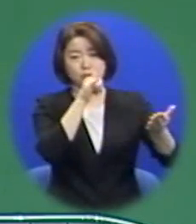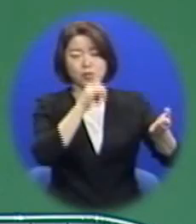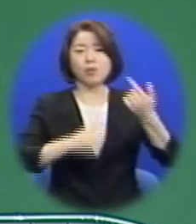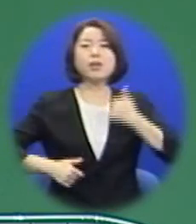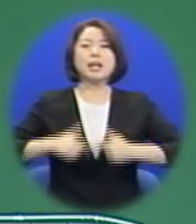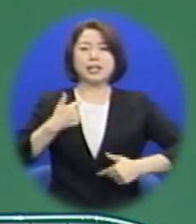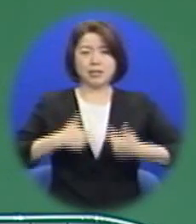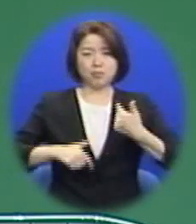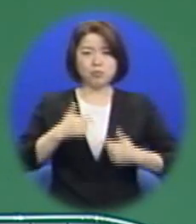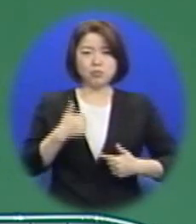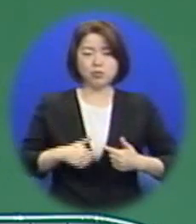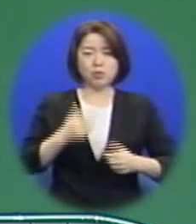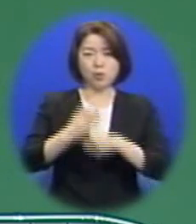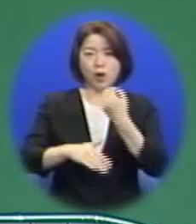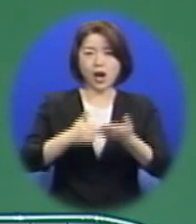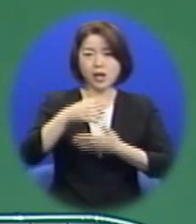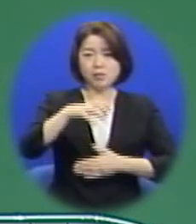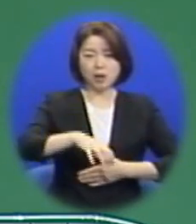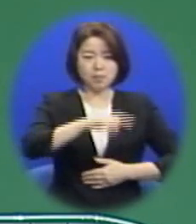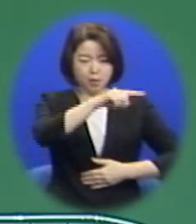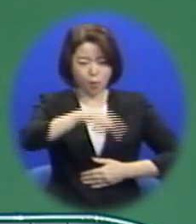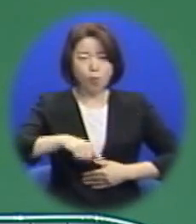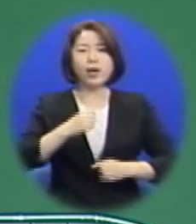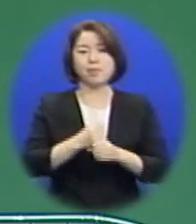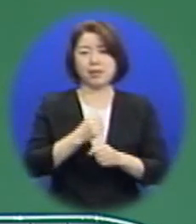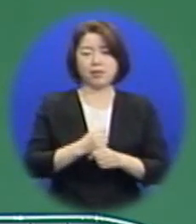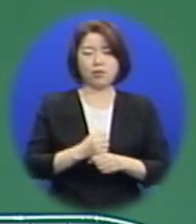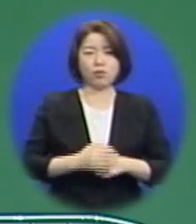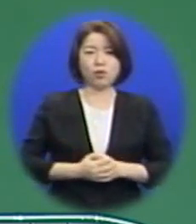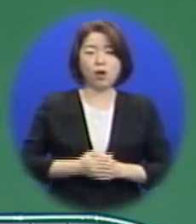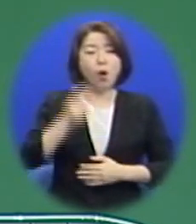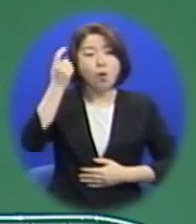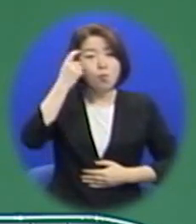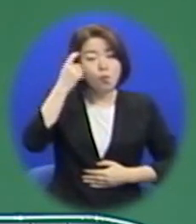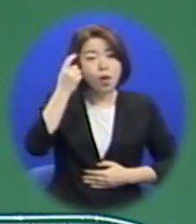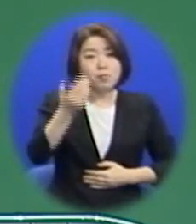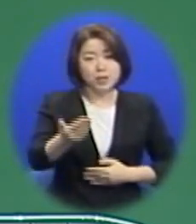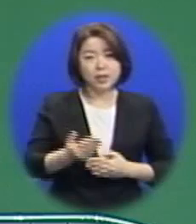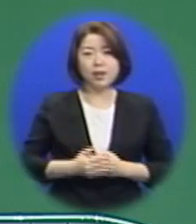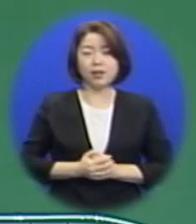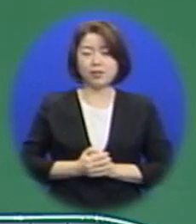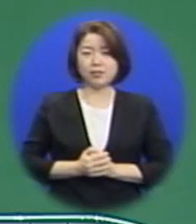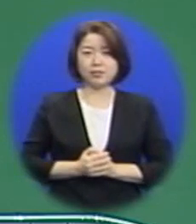기쁨으로 하나님 앞에 나오게 하시는. 왜 그렇게 하실까?